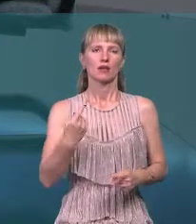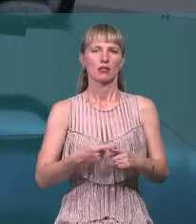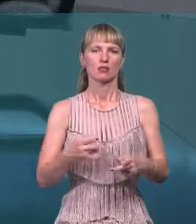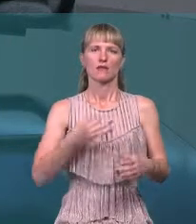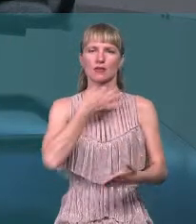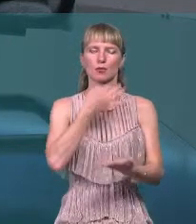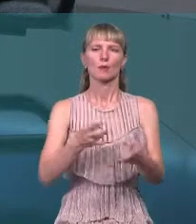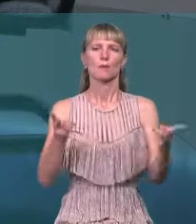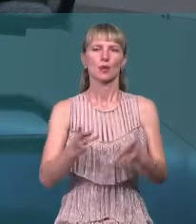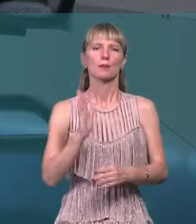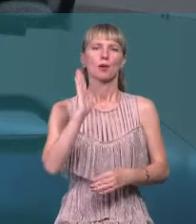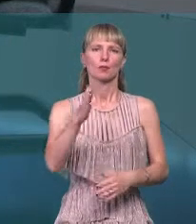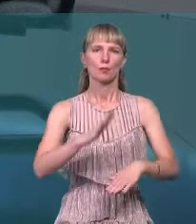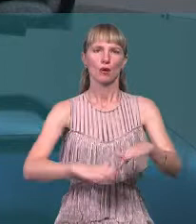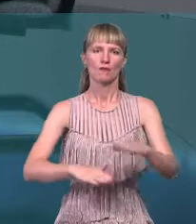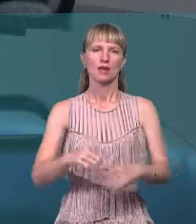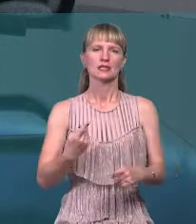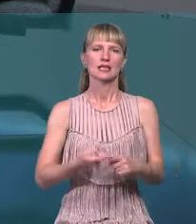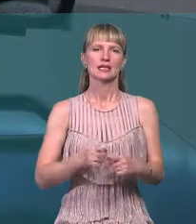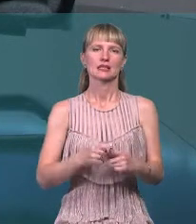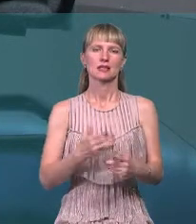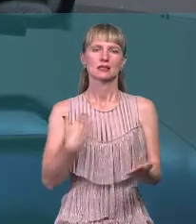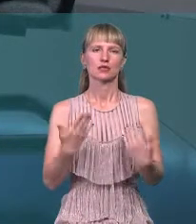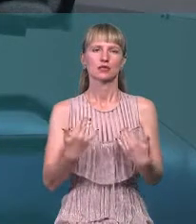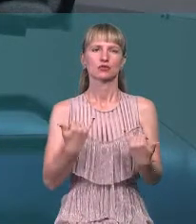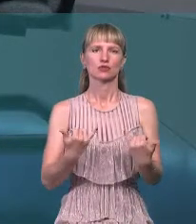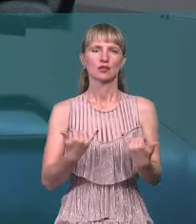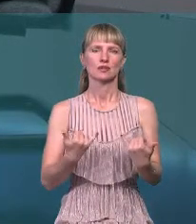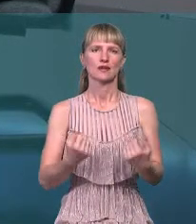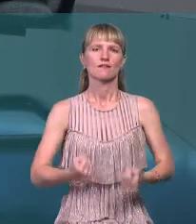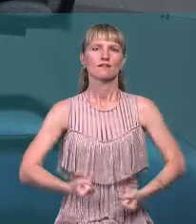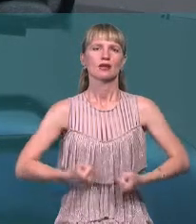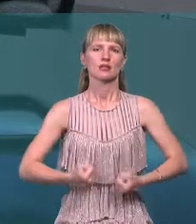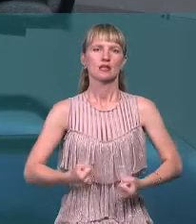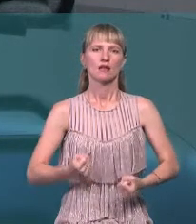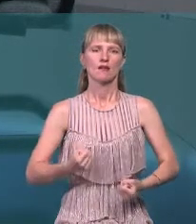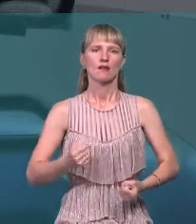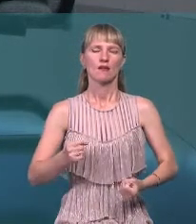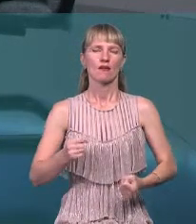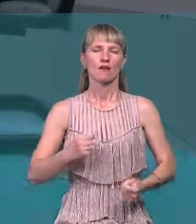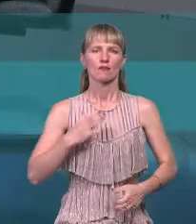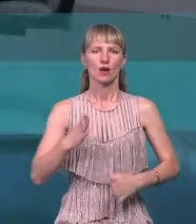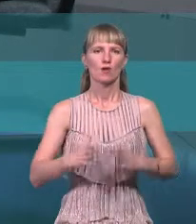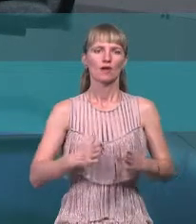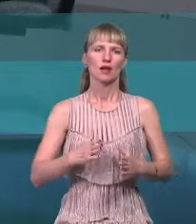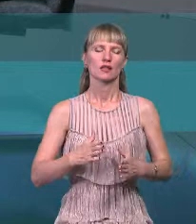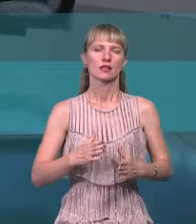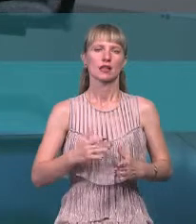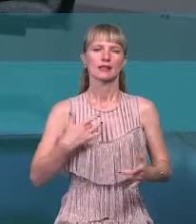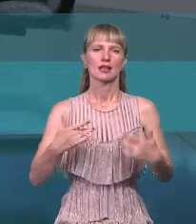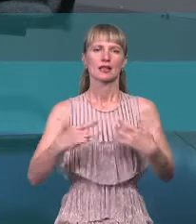потребам майбутньої професії. Це стосується зараз фізичного виховання, театрального мистецтва,